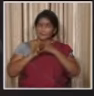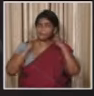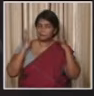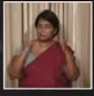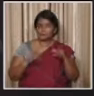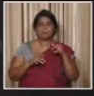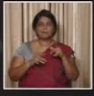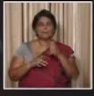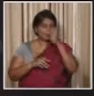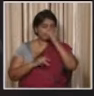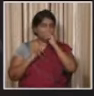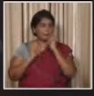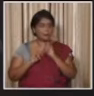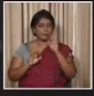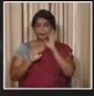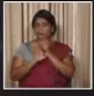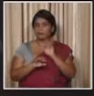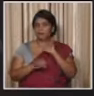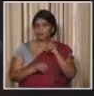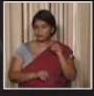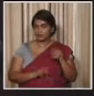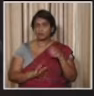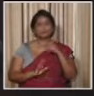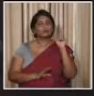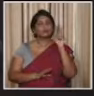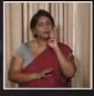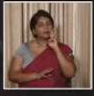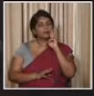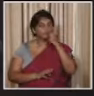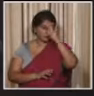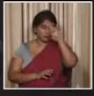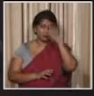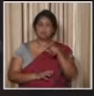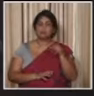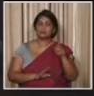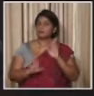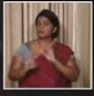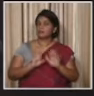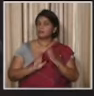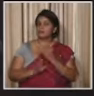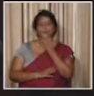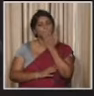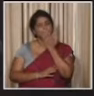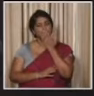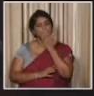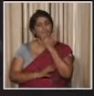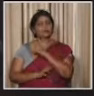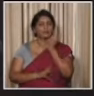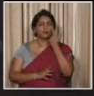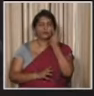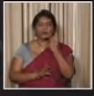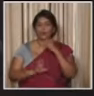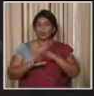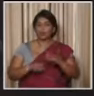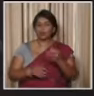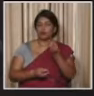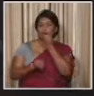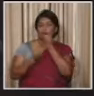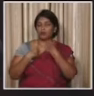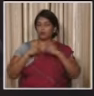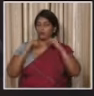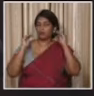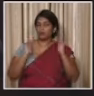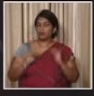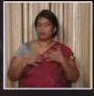Mahaparimaanen dushana wancha heliwenakota Ranil Wickremasinghe mahathumage palane nihanai ahinsaka daruwange poshane adala